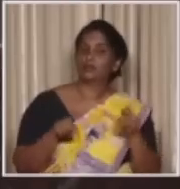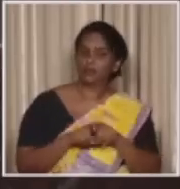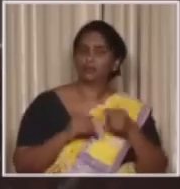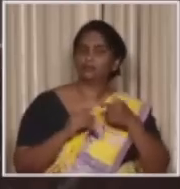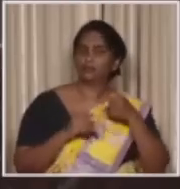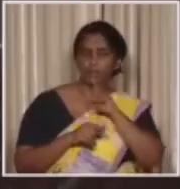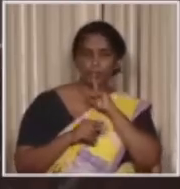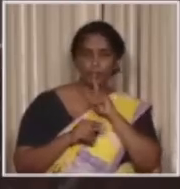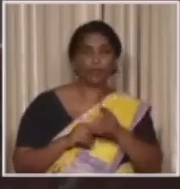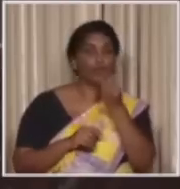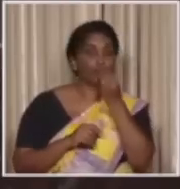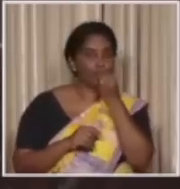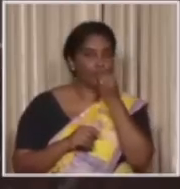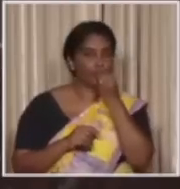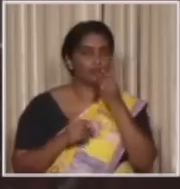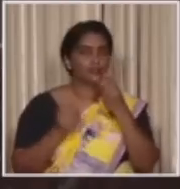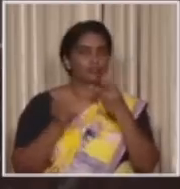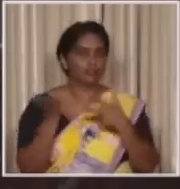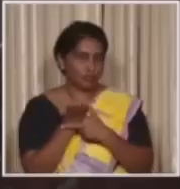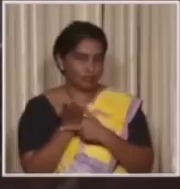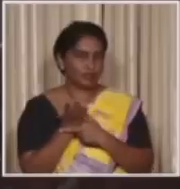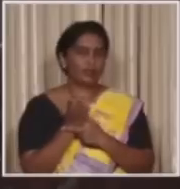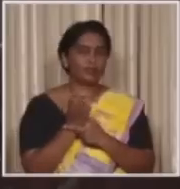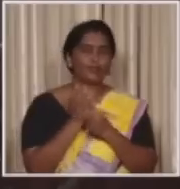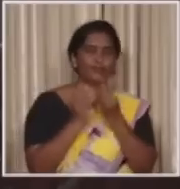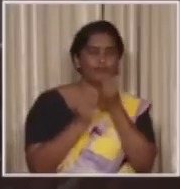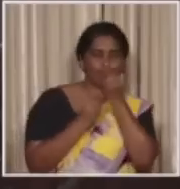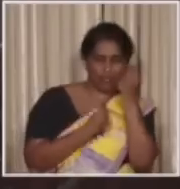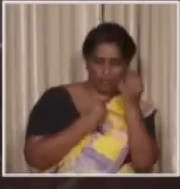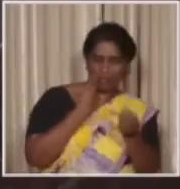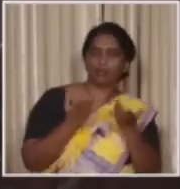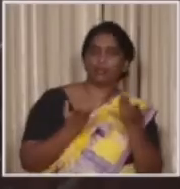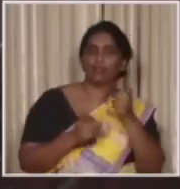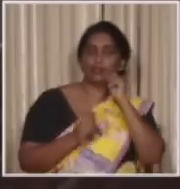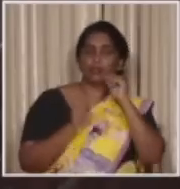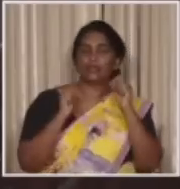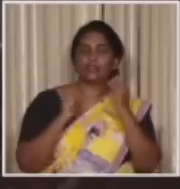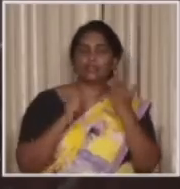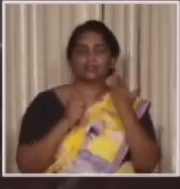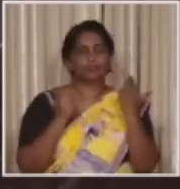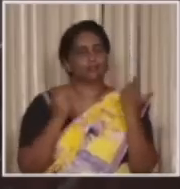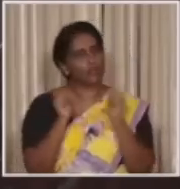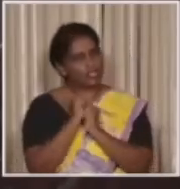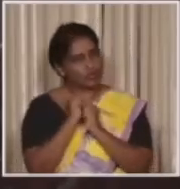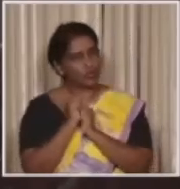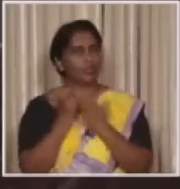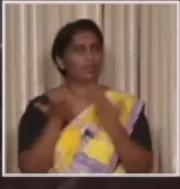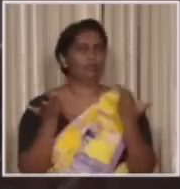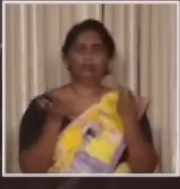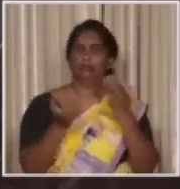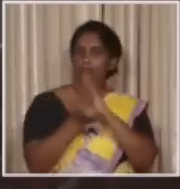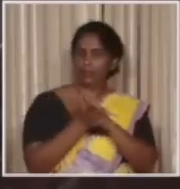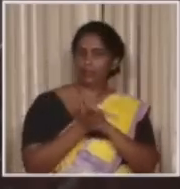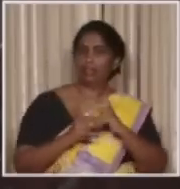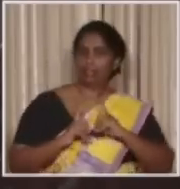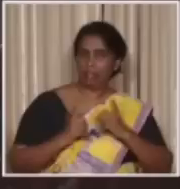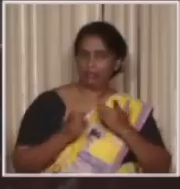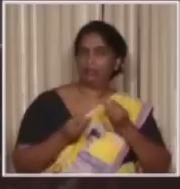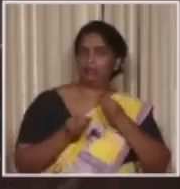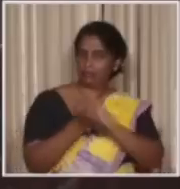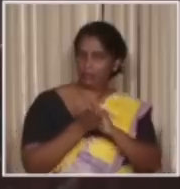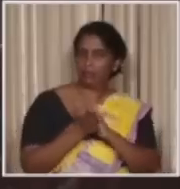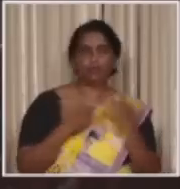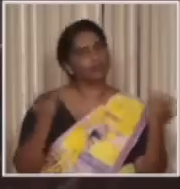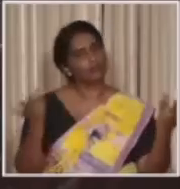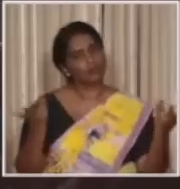එන්නේ ආහාර මුද්දර විදියටද, සහල් සලාකේ විදියටද, ජන සවිය විදියටද, සමෘද්ධිය විදියටද, දිවි නැගුම විදියටද,